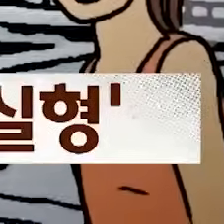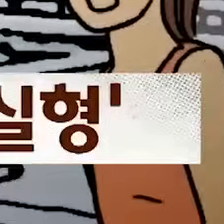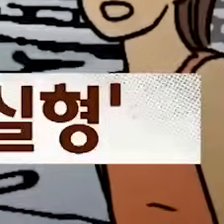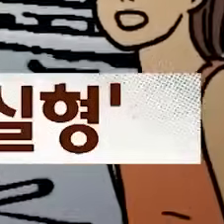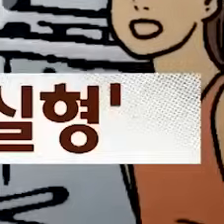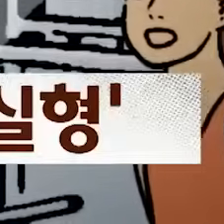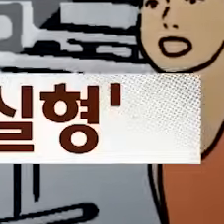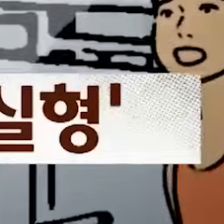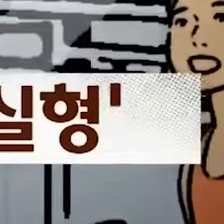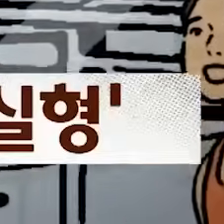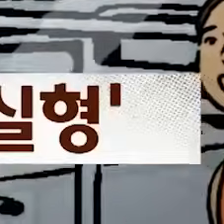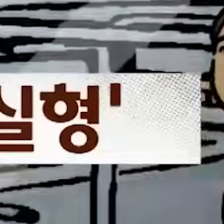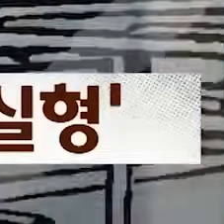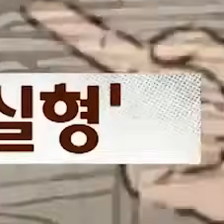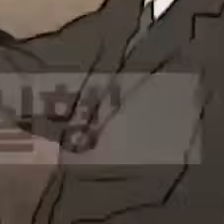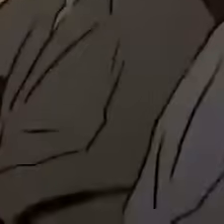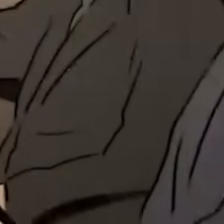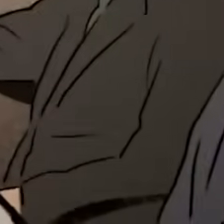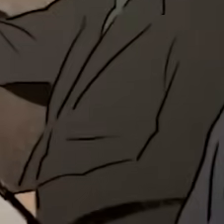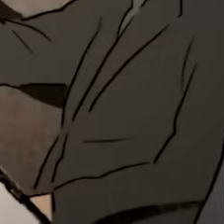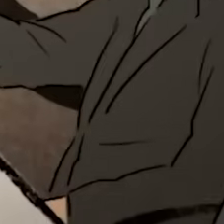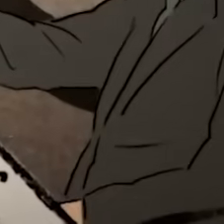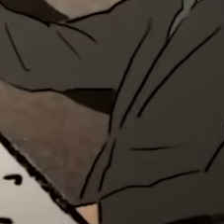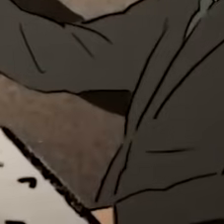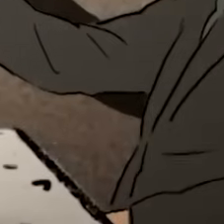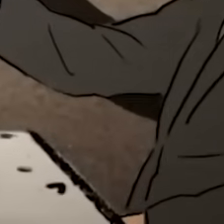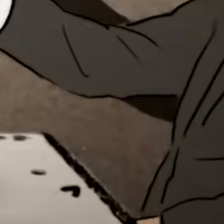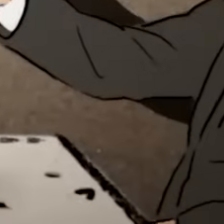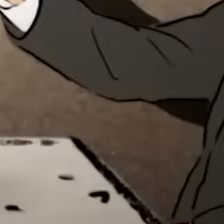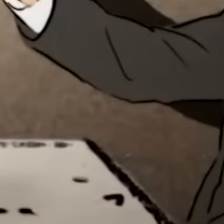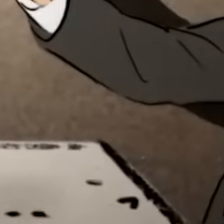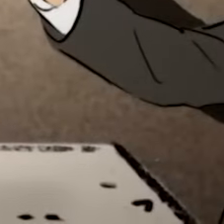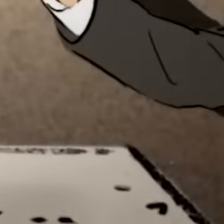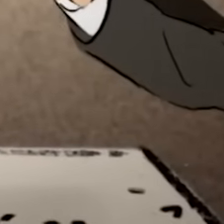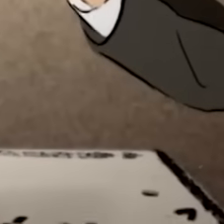하객도 아르바이트생을 고용해 결혼식을 올린 걸로